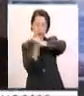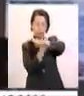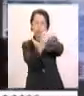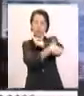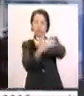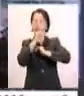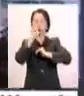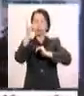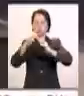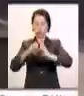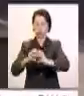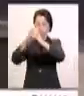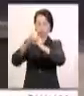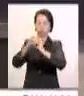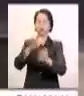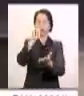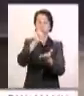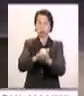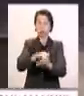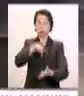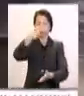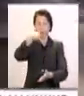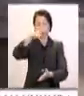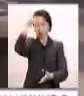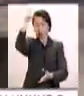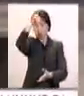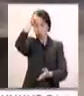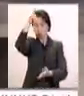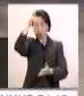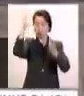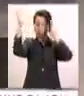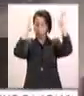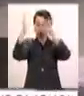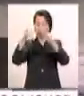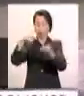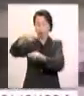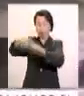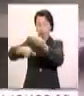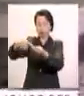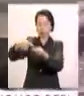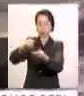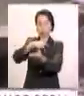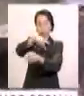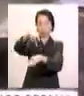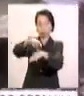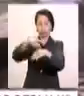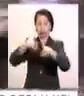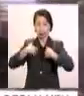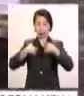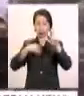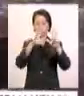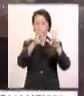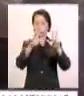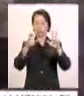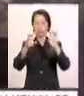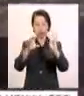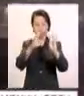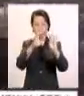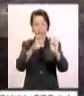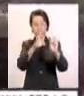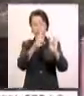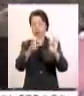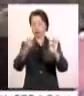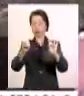perlu dibangunkan. Itu pendirian Kerajaan Persekutuan mengenai Pulau Hutan Simpan yang mempunyai 800 hektar tanah paya